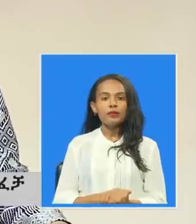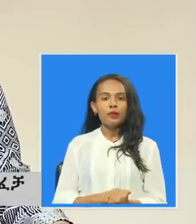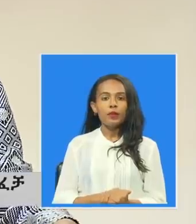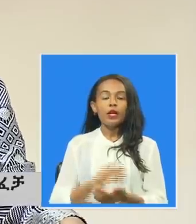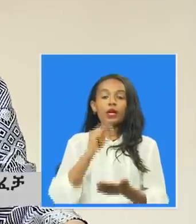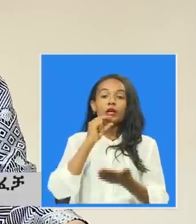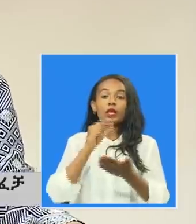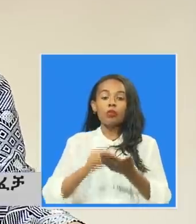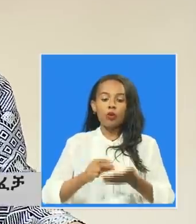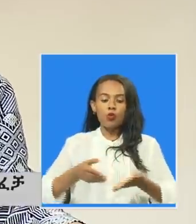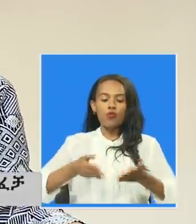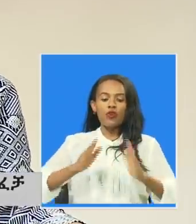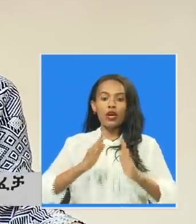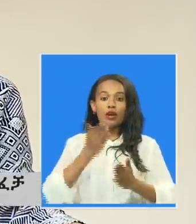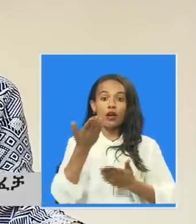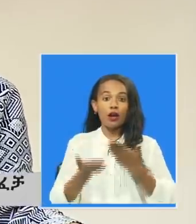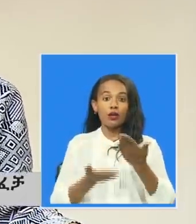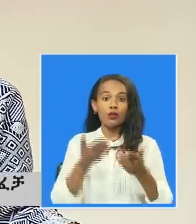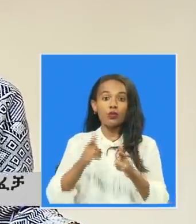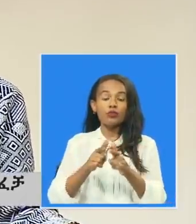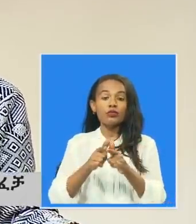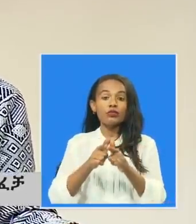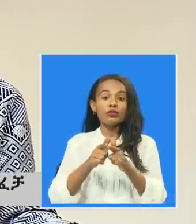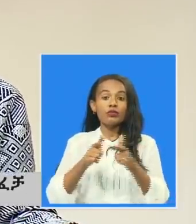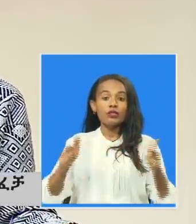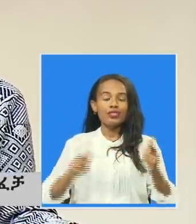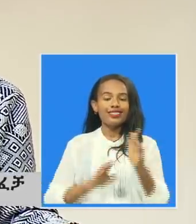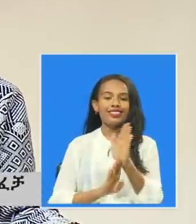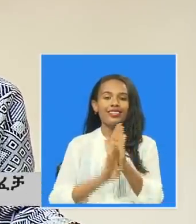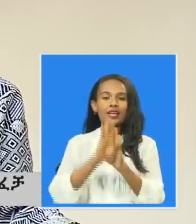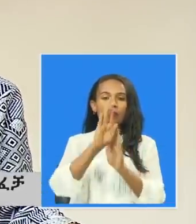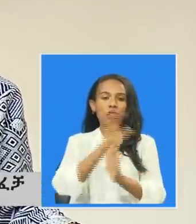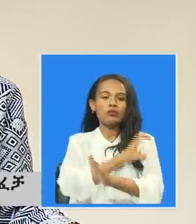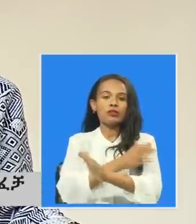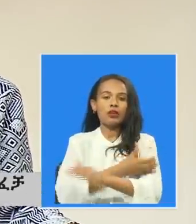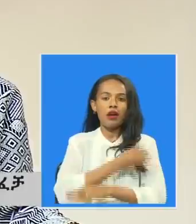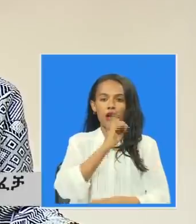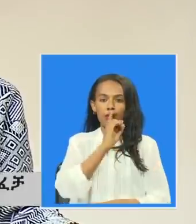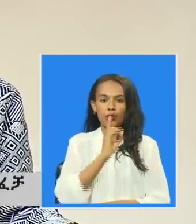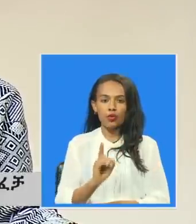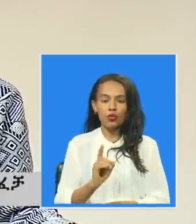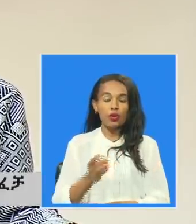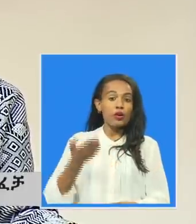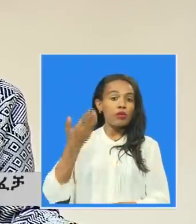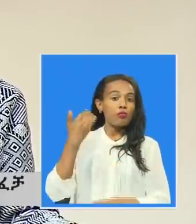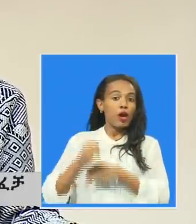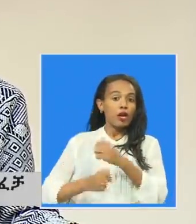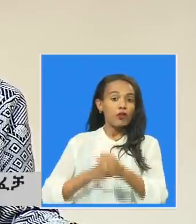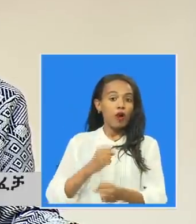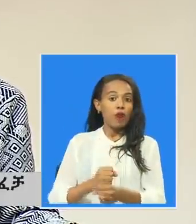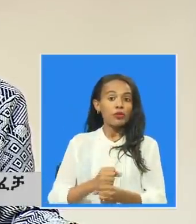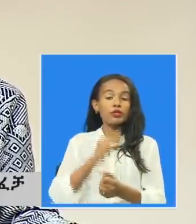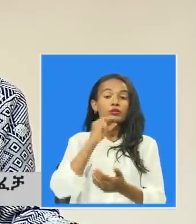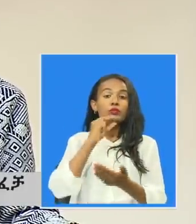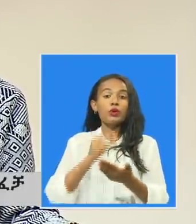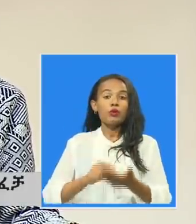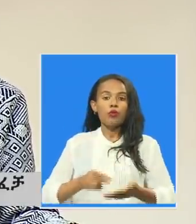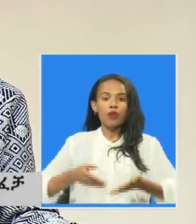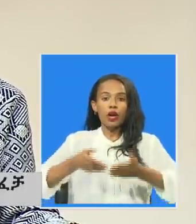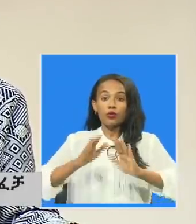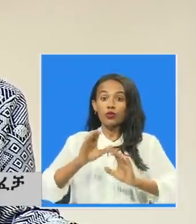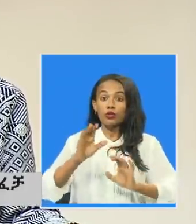የበጎ ፈቃድ አገልግሎት ትልቅ የልማት አቅም ነው። ባለፈው አመት በጎ ፈቃደኞች